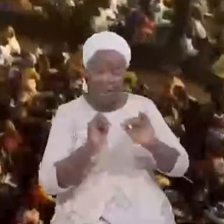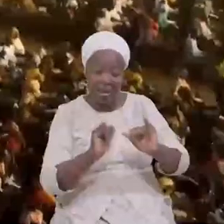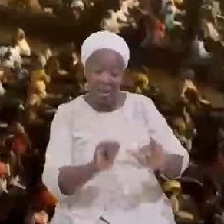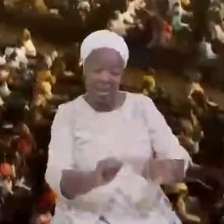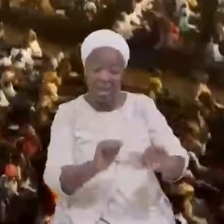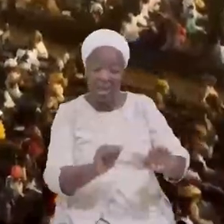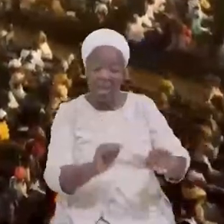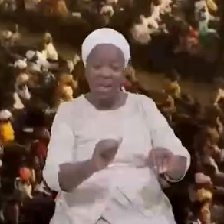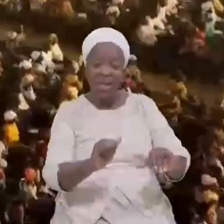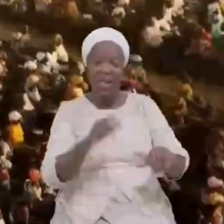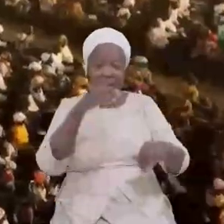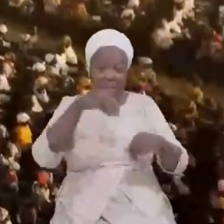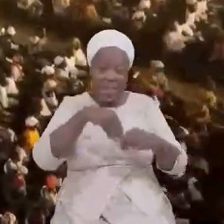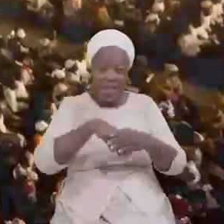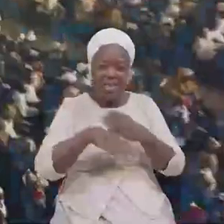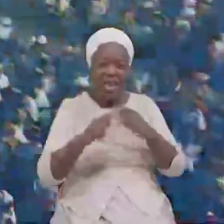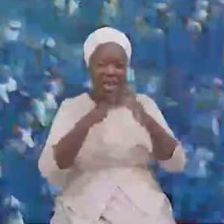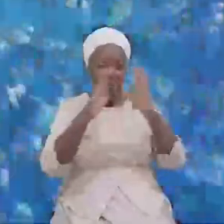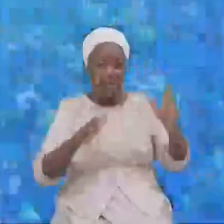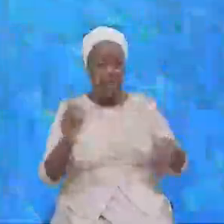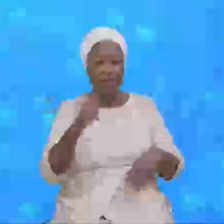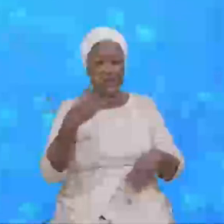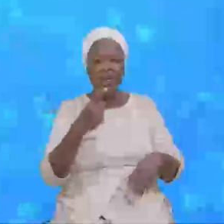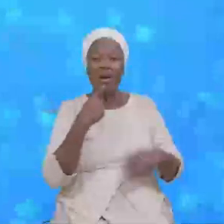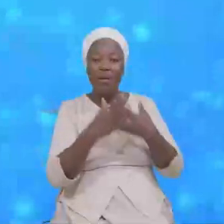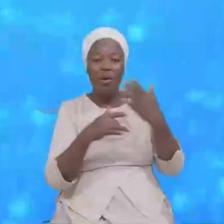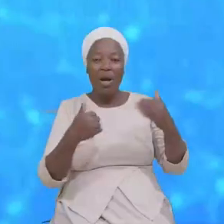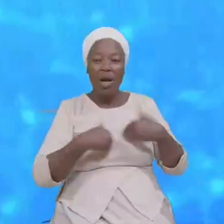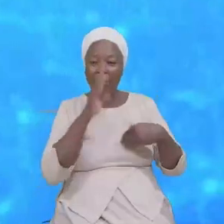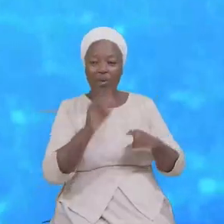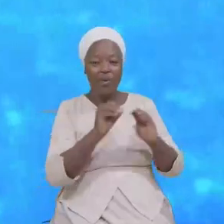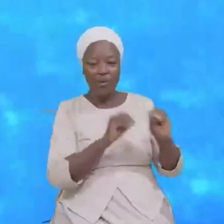restez dans les maisons où le sang a été appliqué.